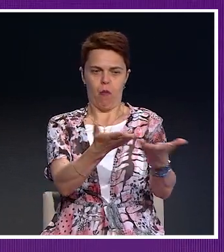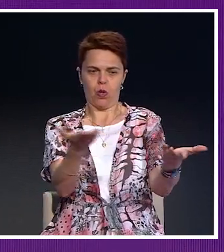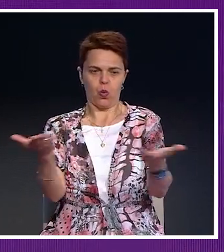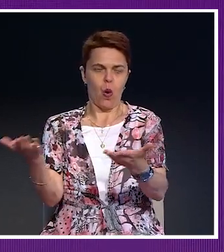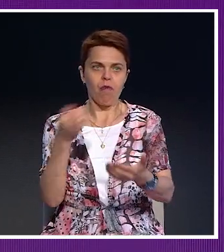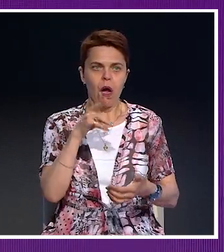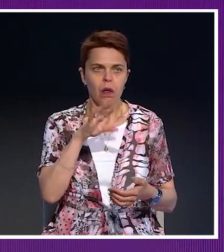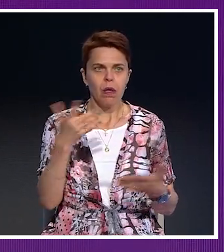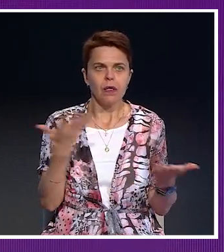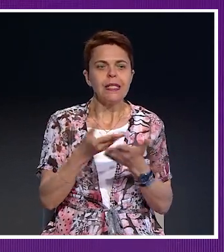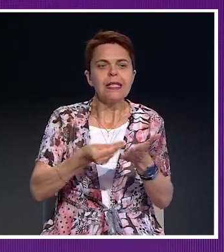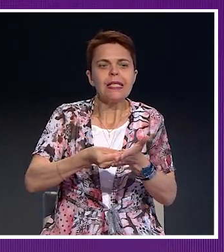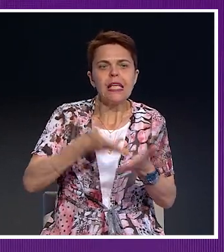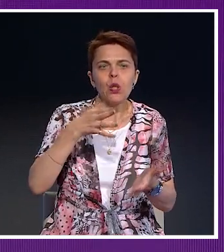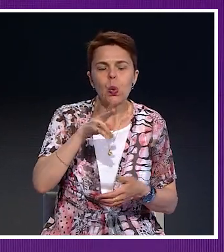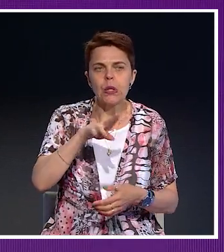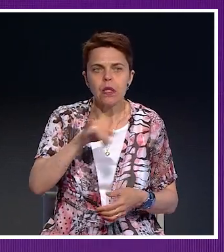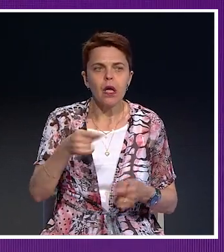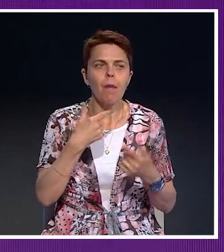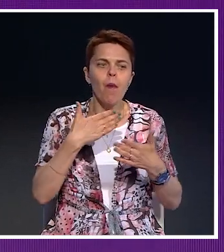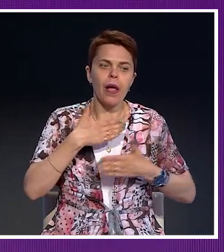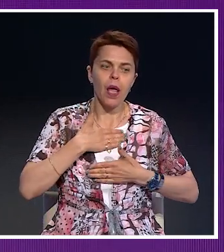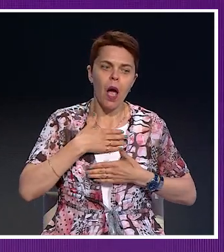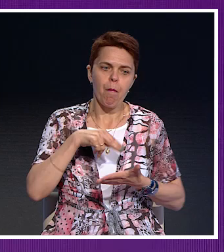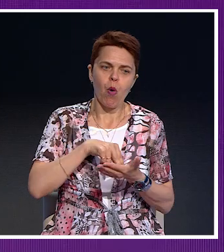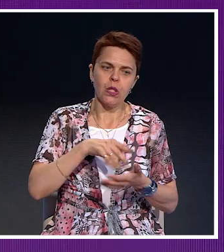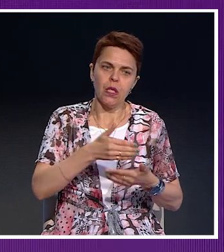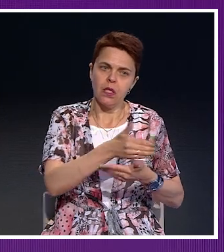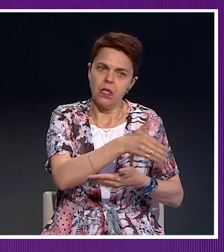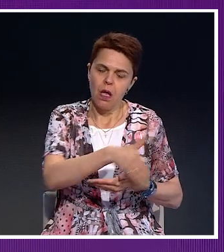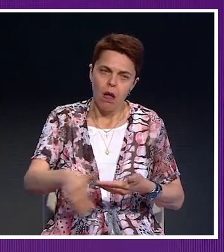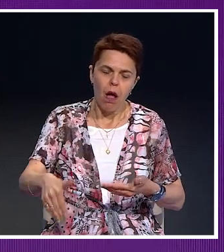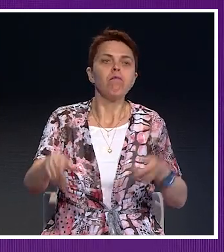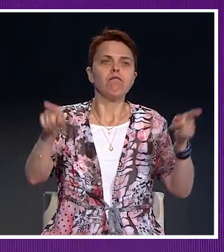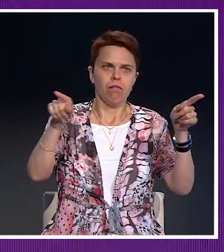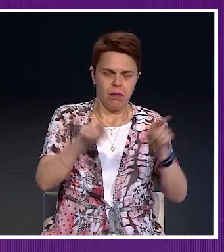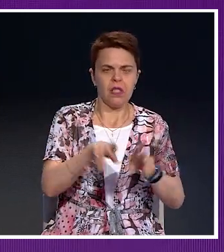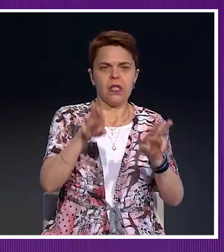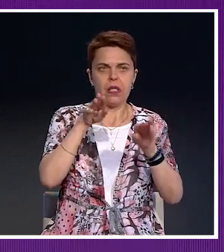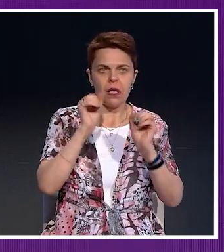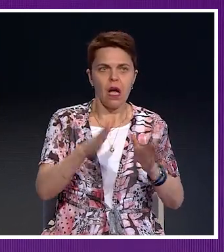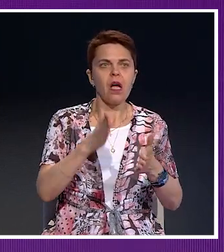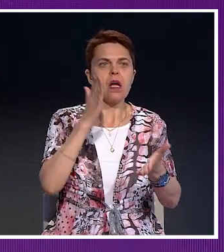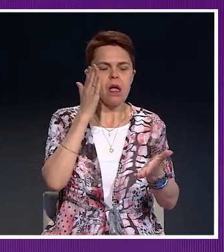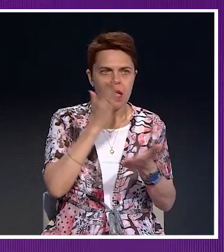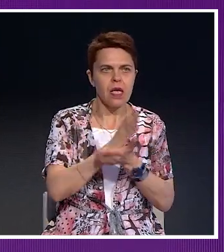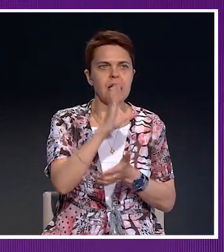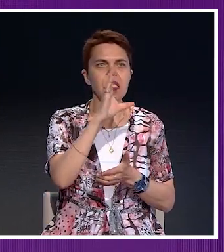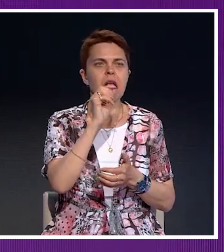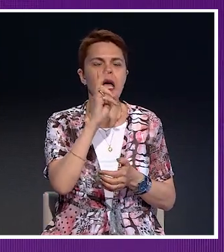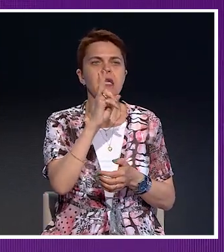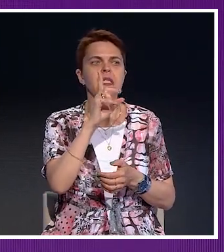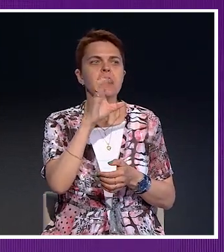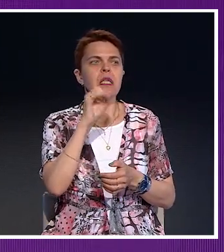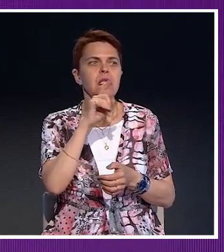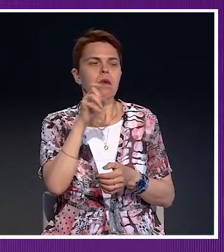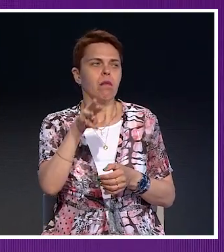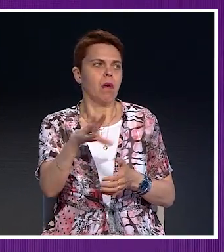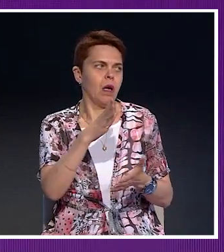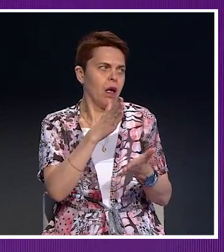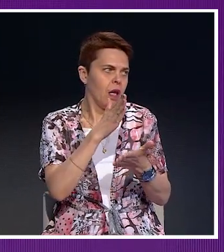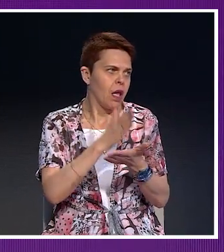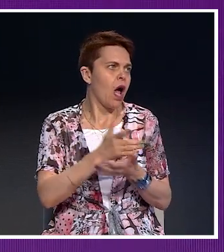суспільству якісь нові інші цінності. І тут моя позиція є такою, що так, в Україні панує сексизм. Ми бачимо соціологію,